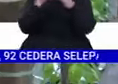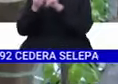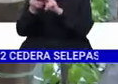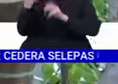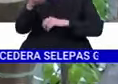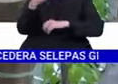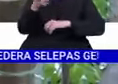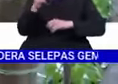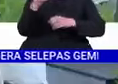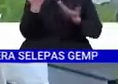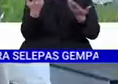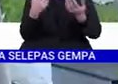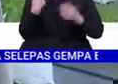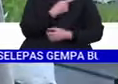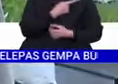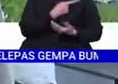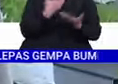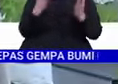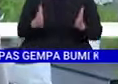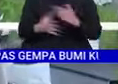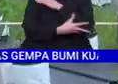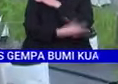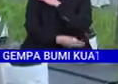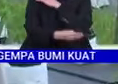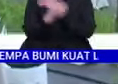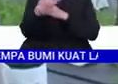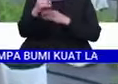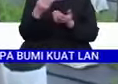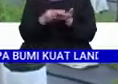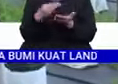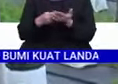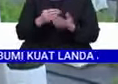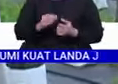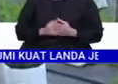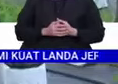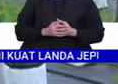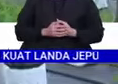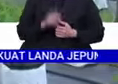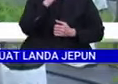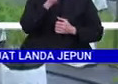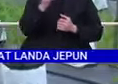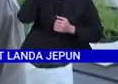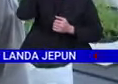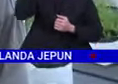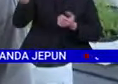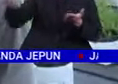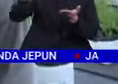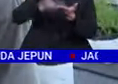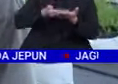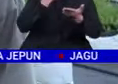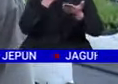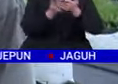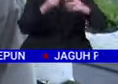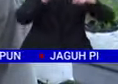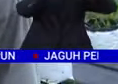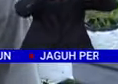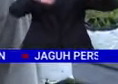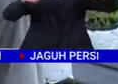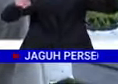Puspita magis info sebagai Asnah contohnya itu sangat wagura kau bagi kelompok itu sini memang sangat lagu Emang itulah